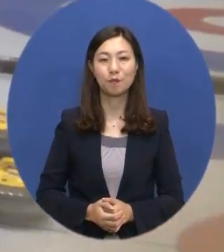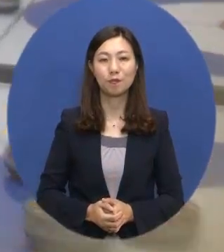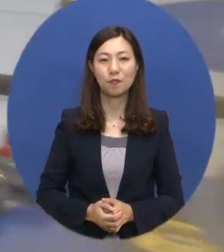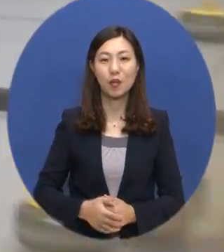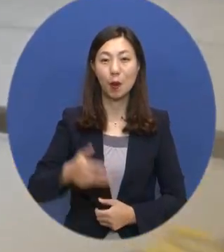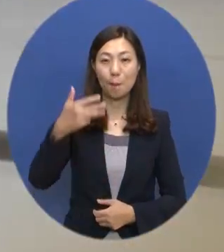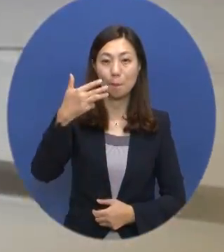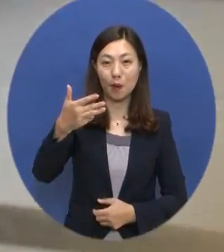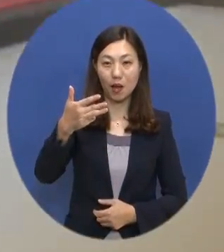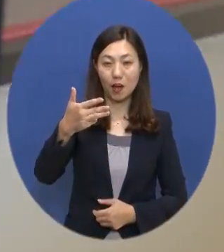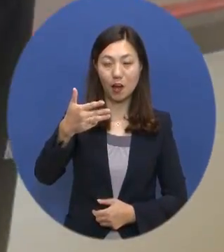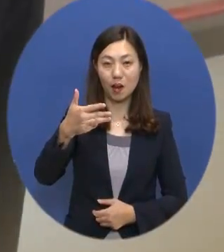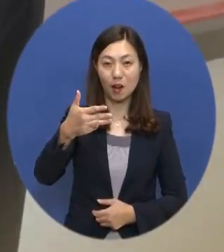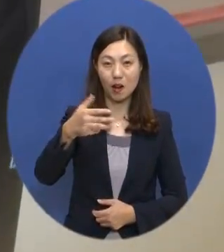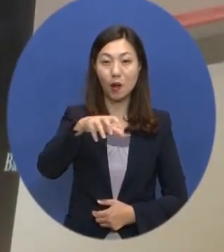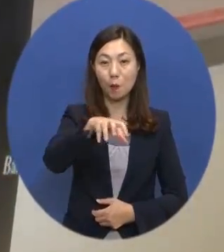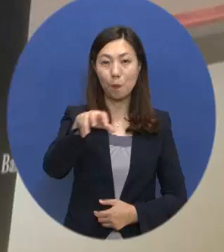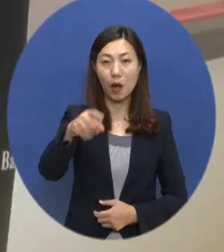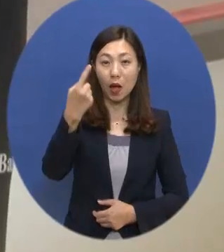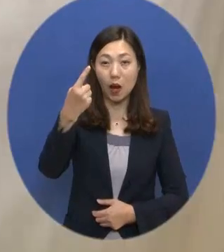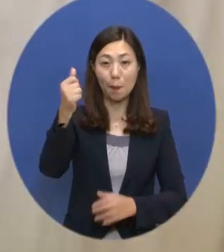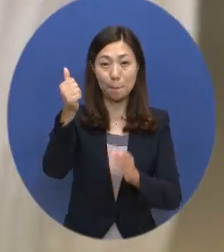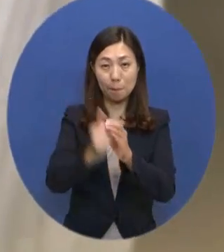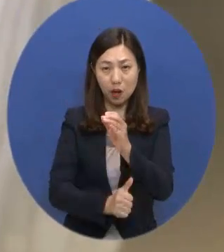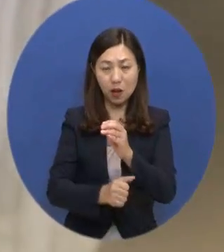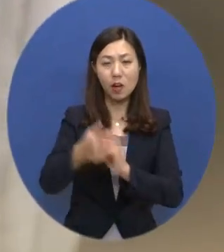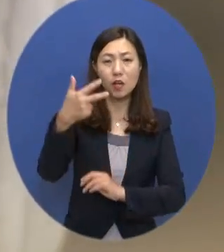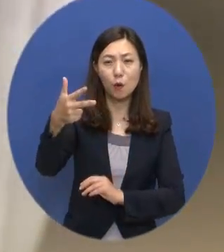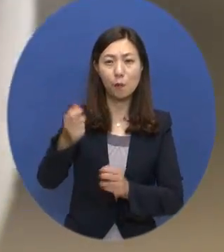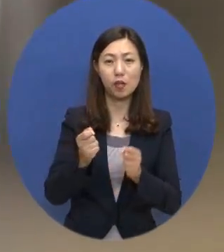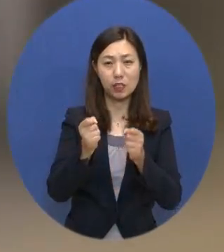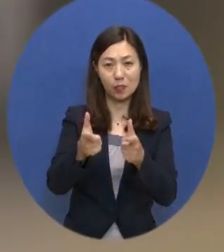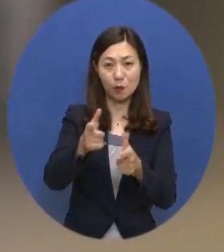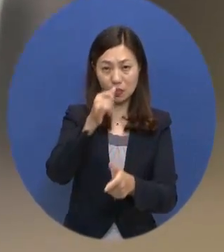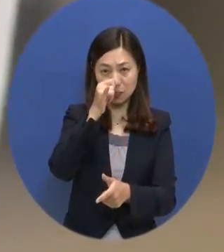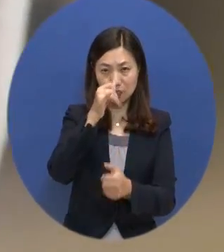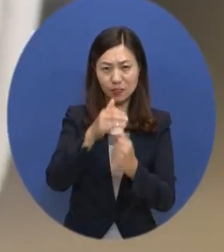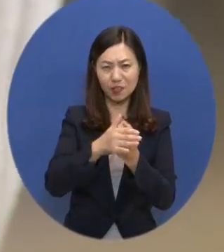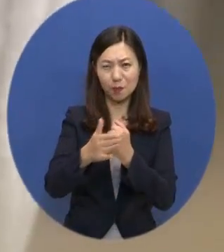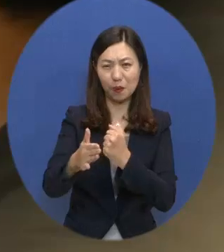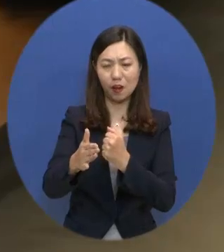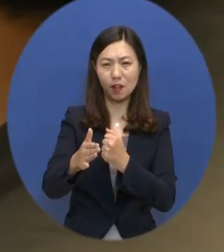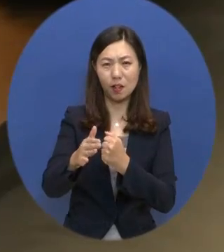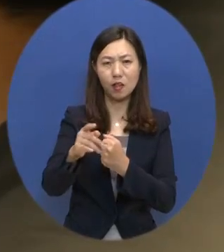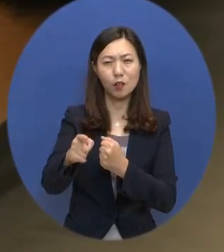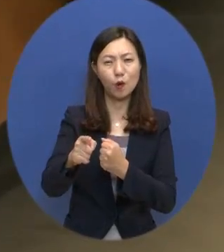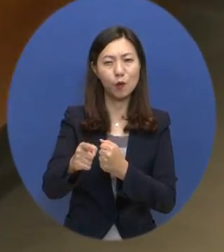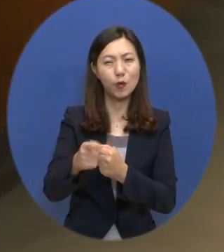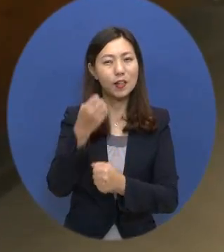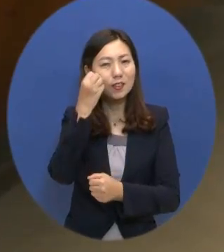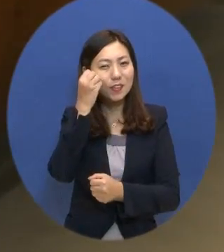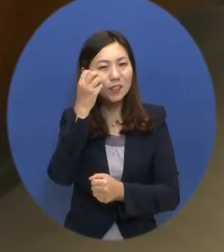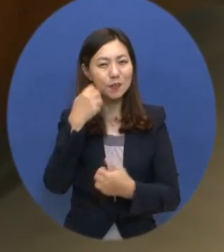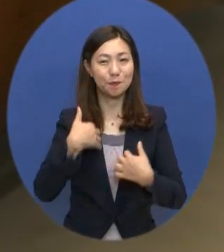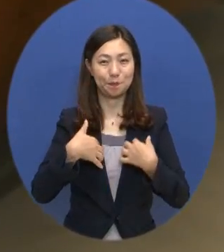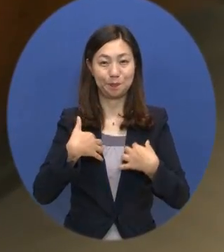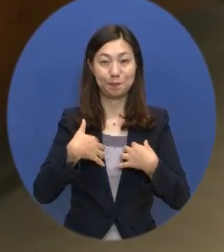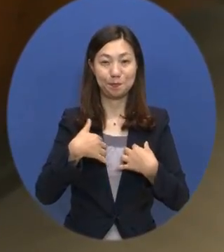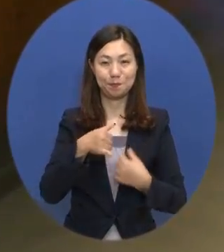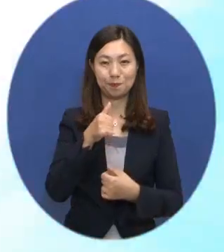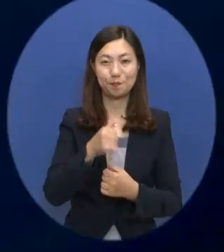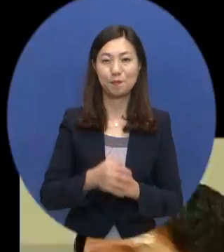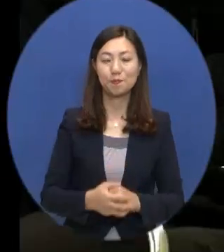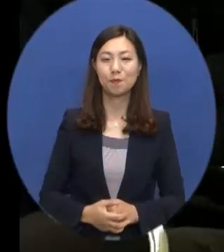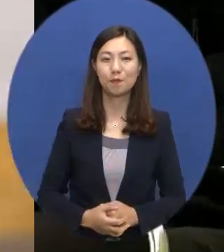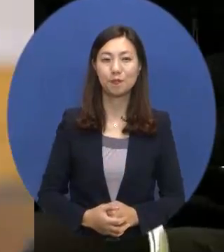8핸드가 있는데 한 핸드가 지고 있으면 7번의 기회가 있기 때문에 그런 묘미가 있습니다.